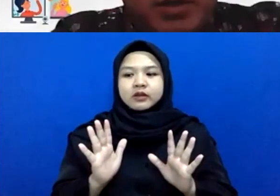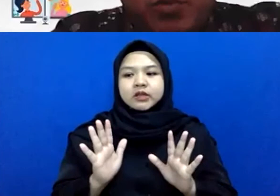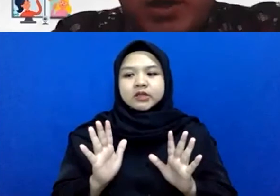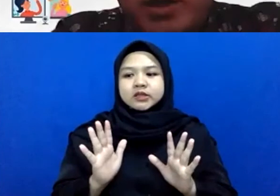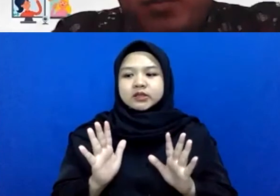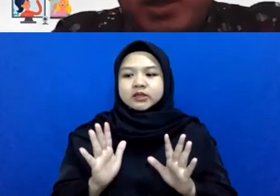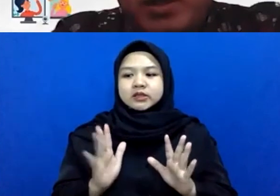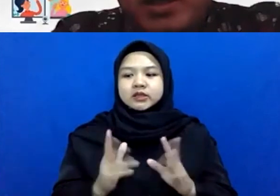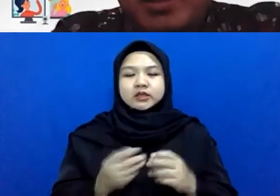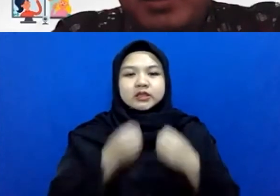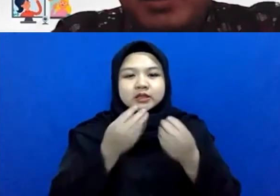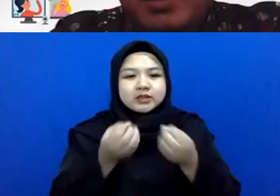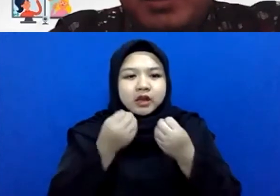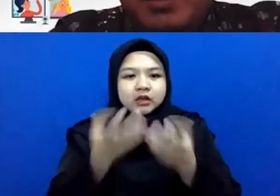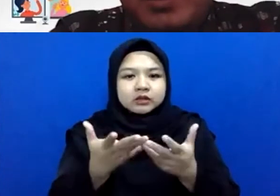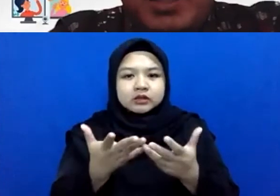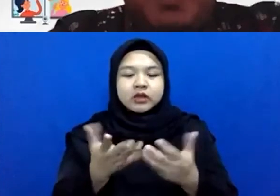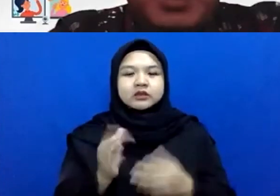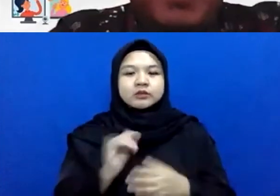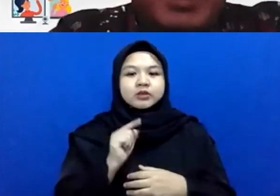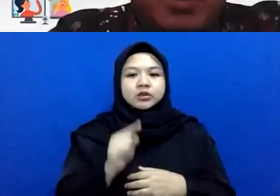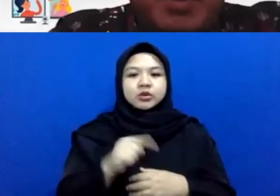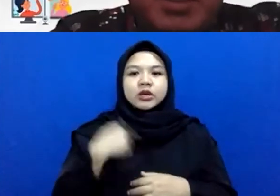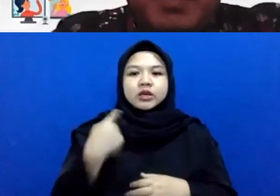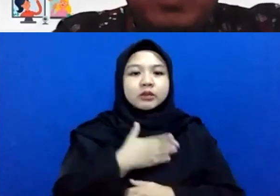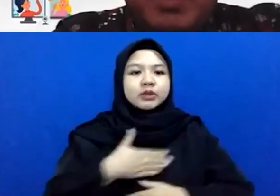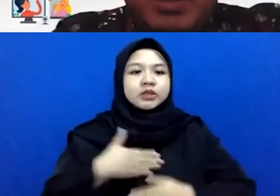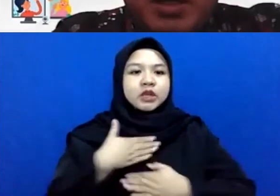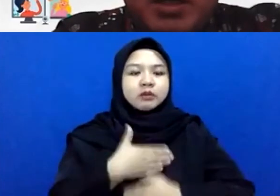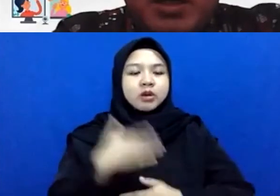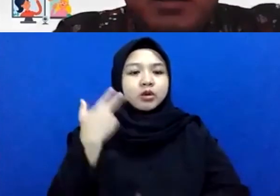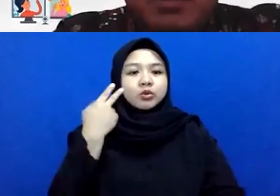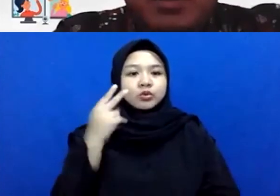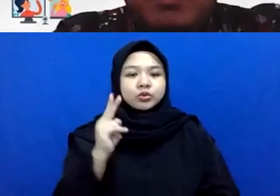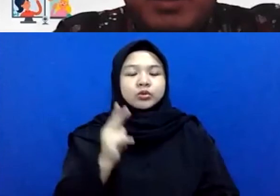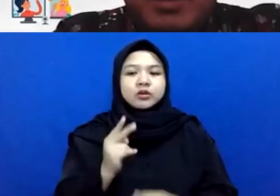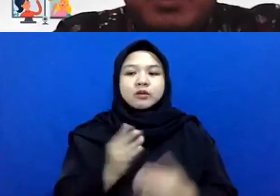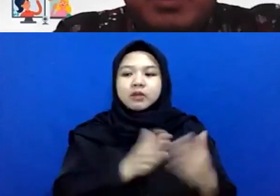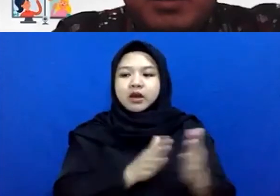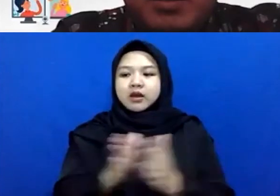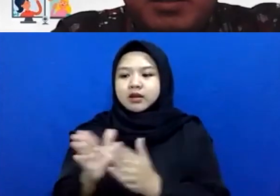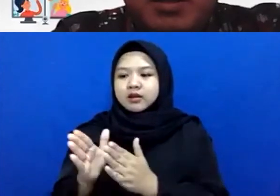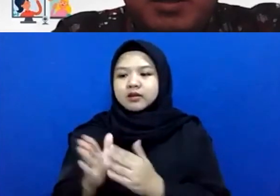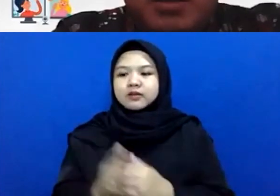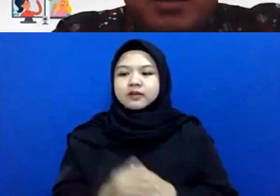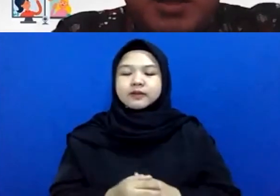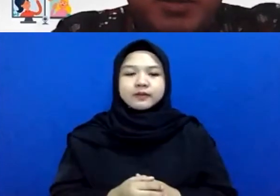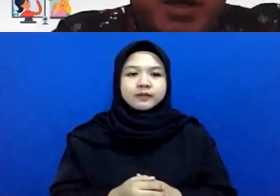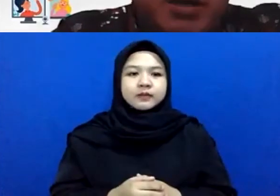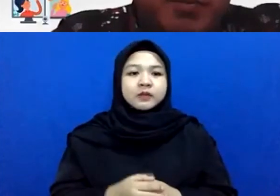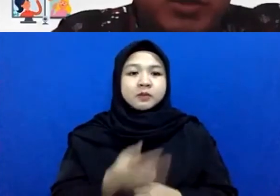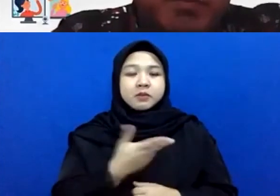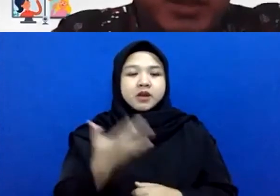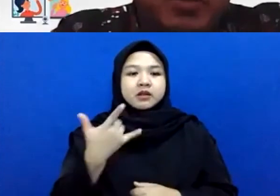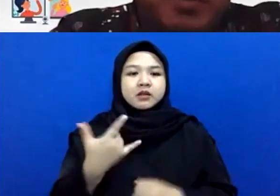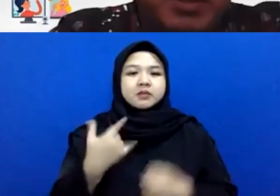Chandra dimukakan model kayak gini, kita lebih nyaman gitu, lebih nyaman untuk mengarahkan dan mereka tetap semangat